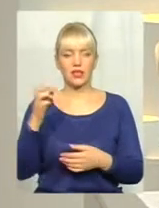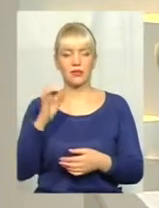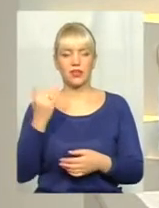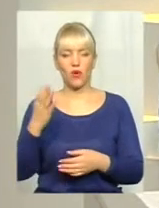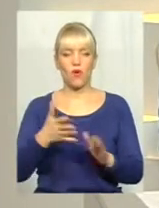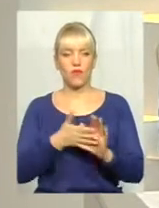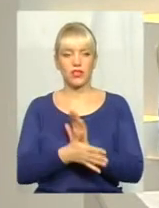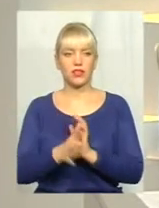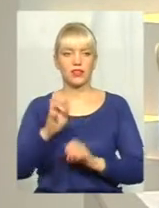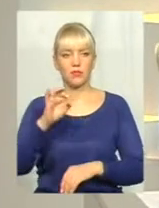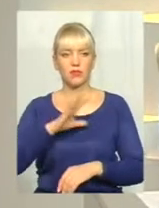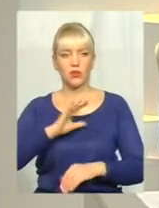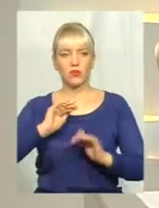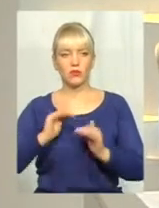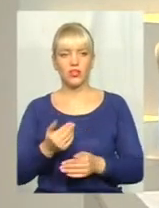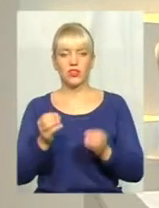б меншими?